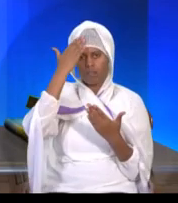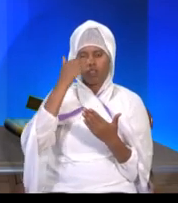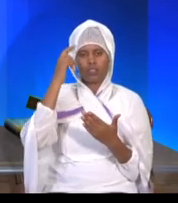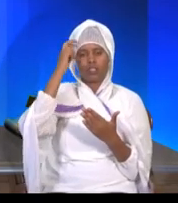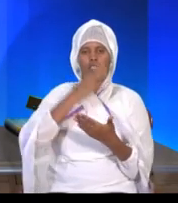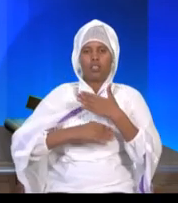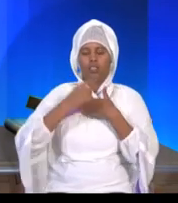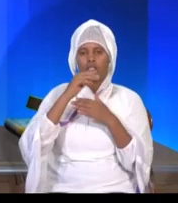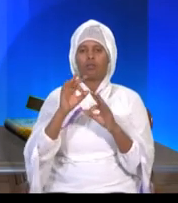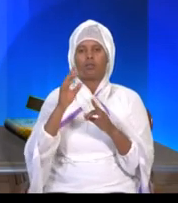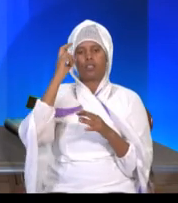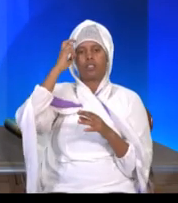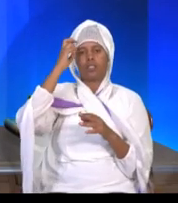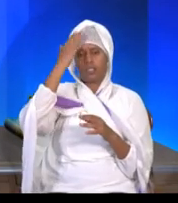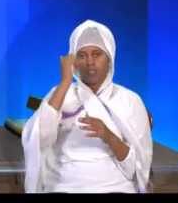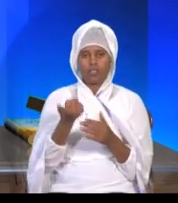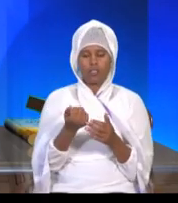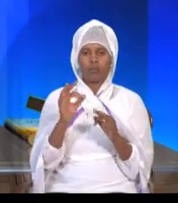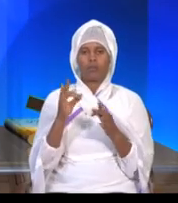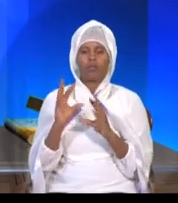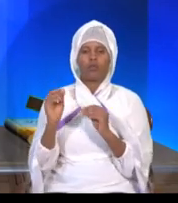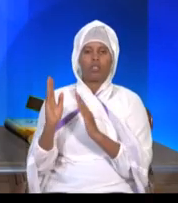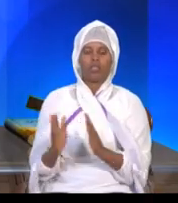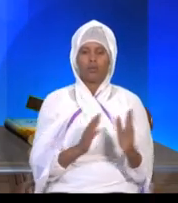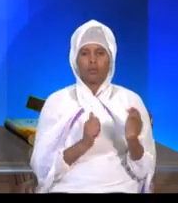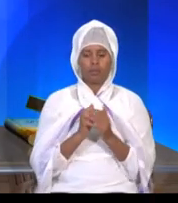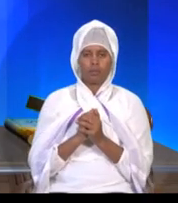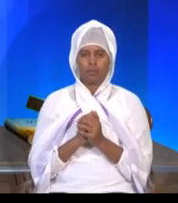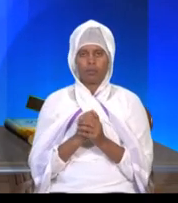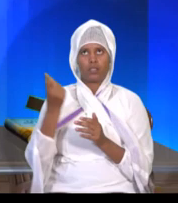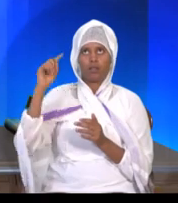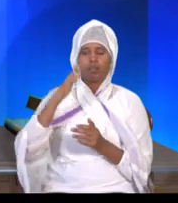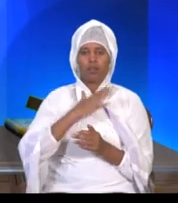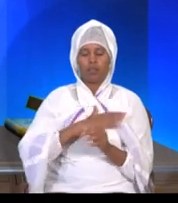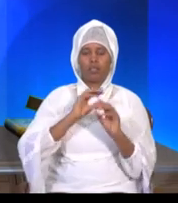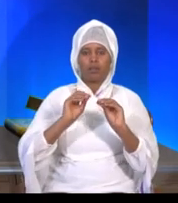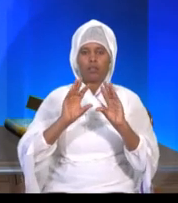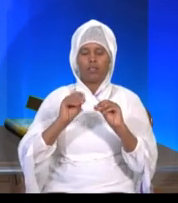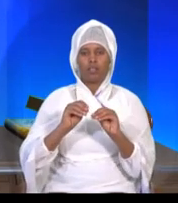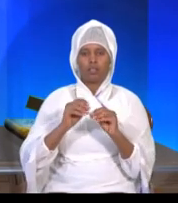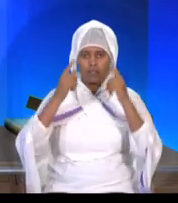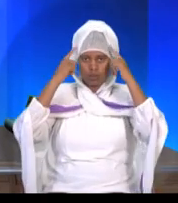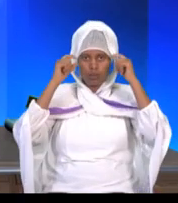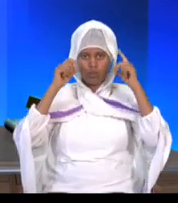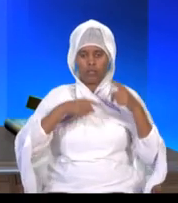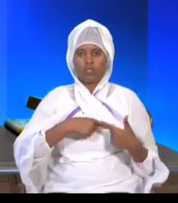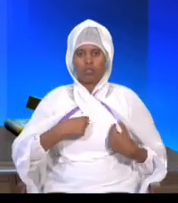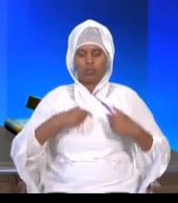ماسي كنصح دالي انت بلس بخبين كنصح زلوو كمي تقباب الناس صح زافير